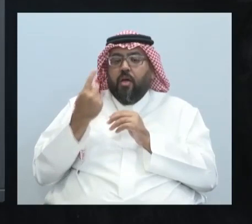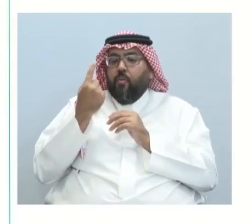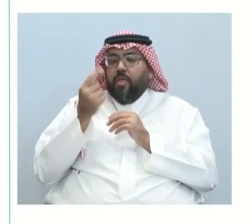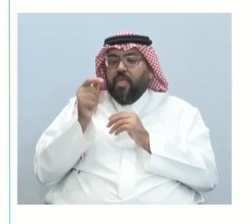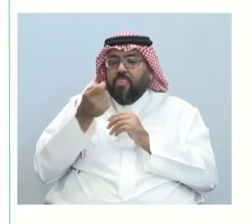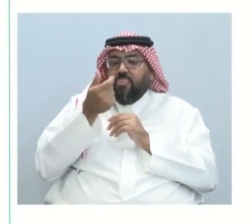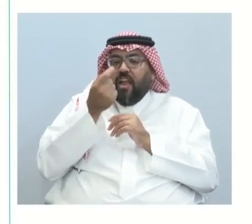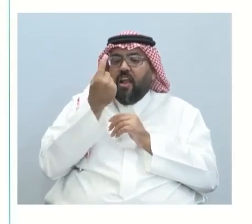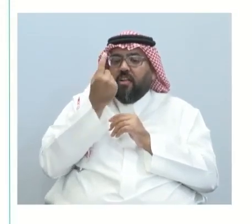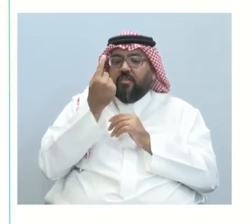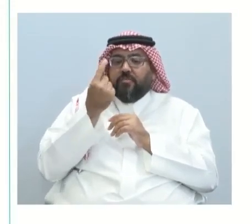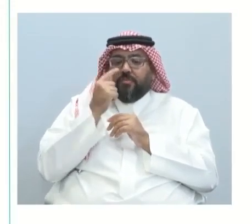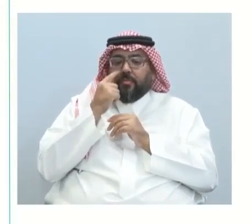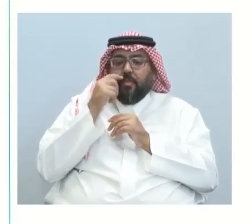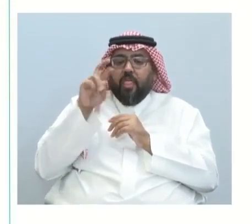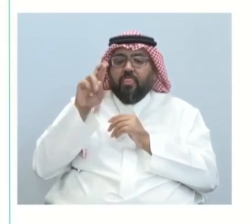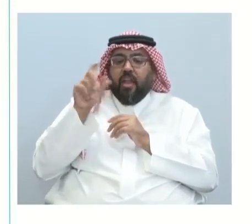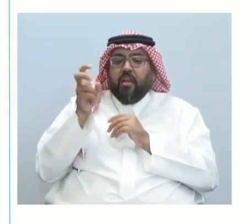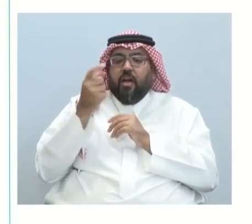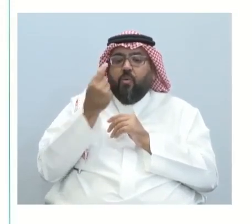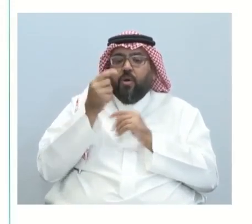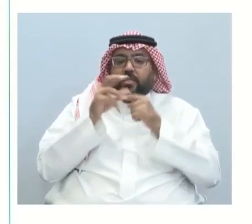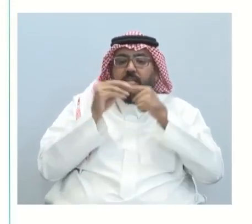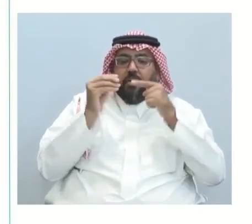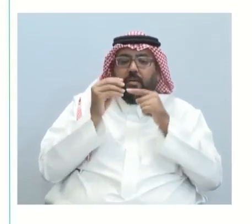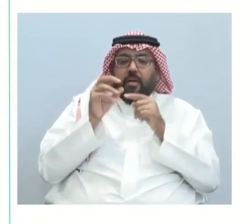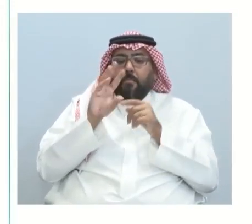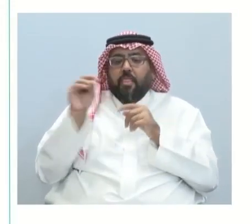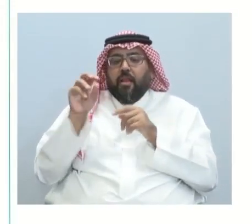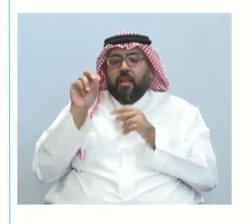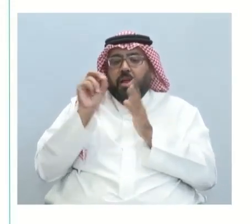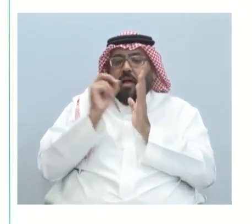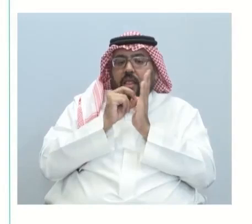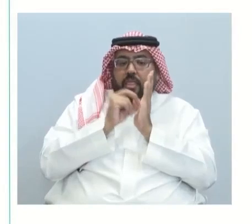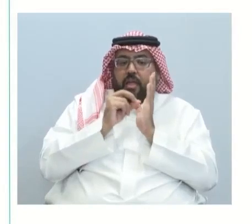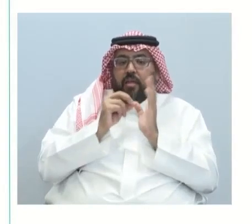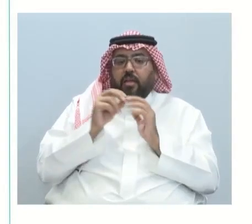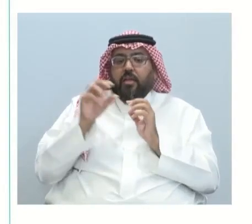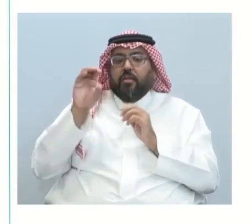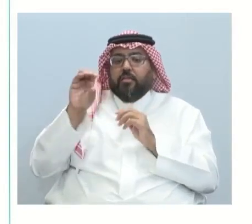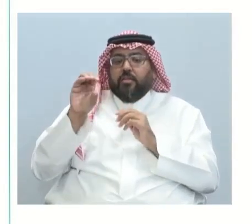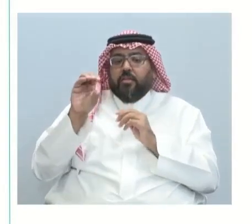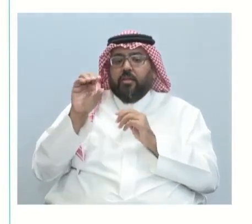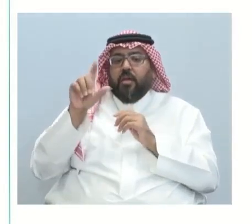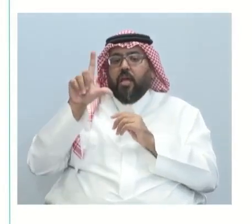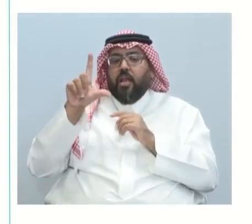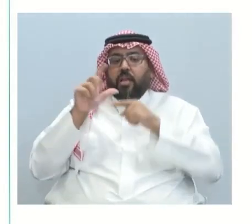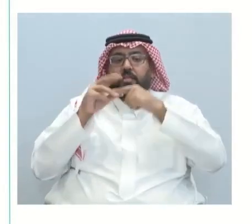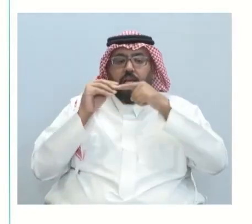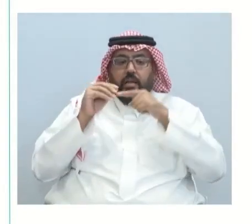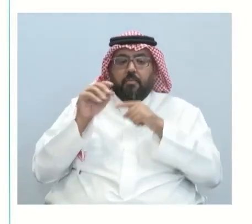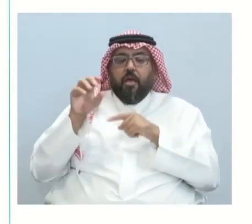السالبه تعتبر قواعد مثل مين مثل السي ال والاف سالب والاو سالب هنا اذا هنا